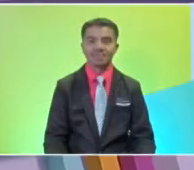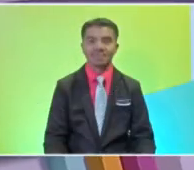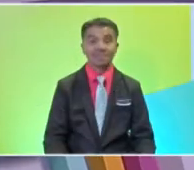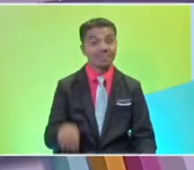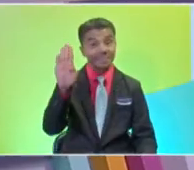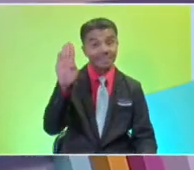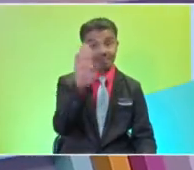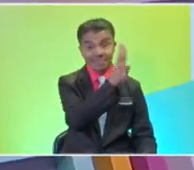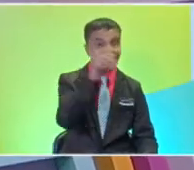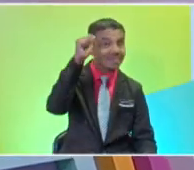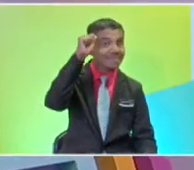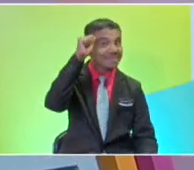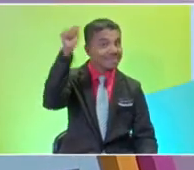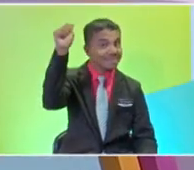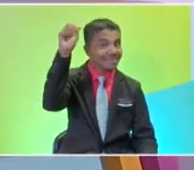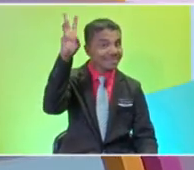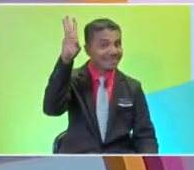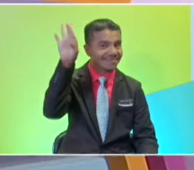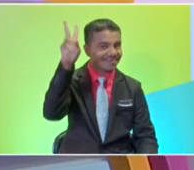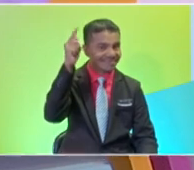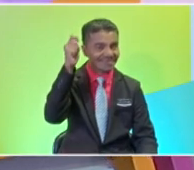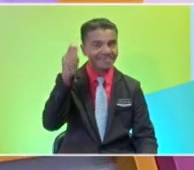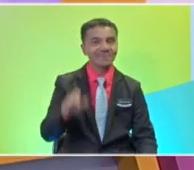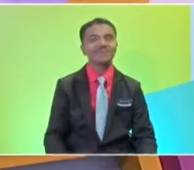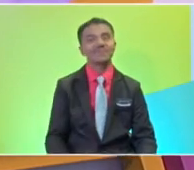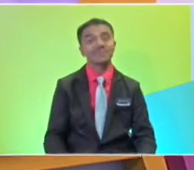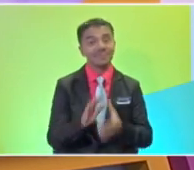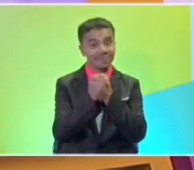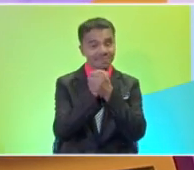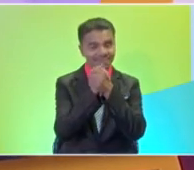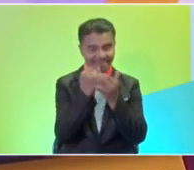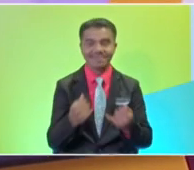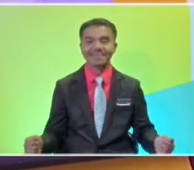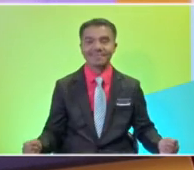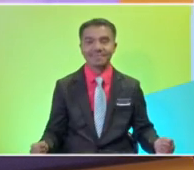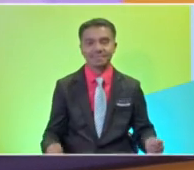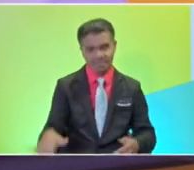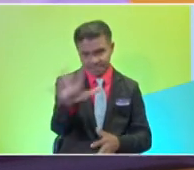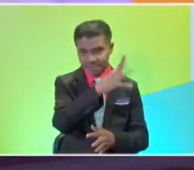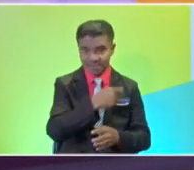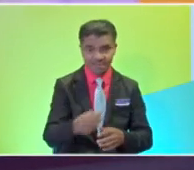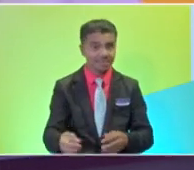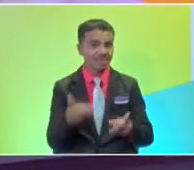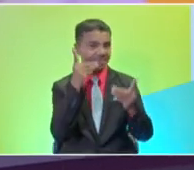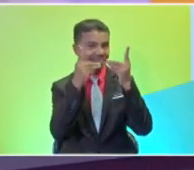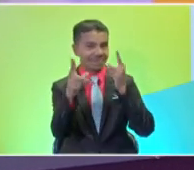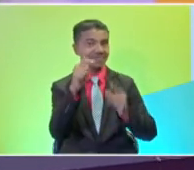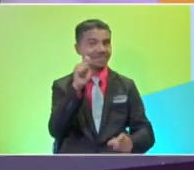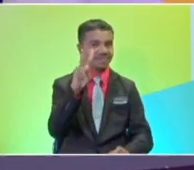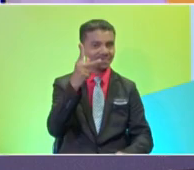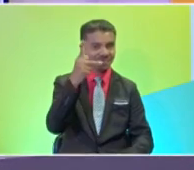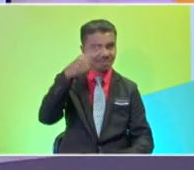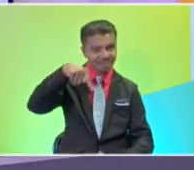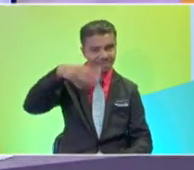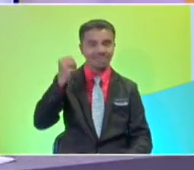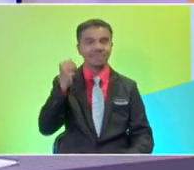bismillahirrahmanirrahim assalamualaikum warahmatullahi wabarakatuh dan salam sejahtera diucapkan kepada seluruh penonton Didik TV KPM Anda